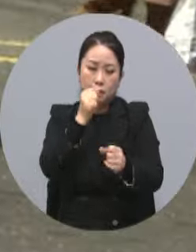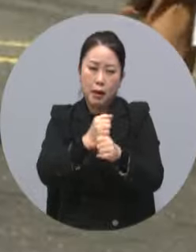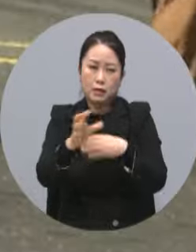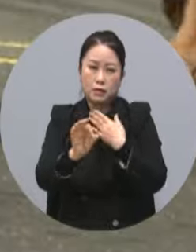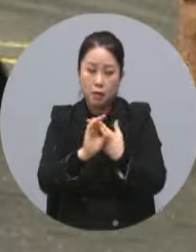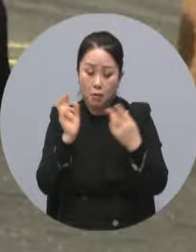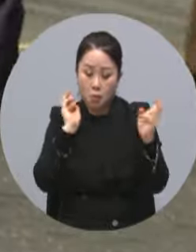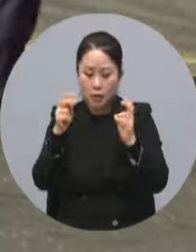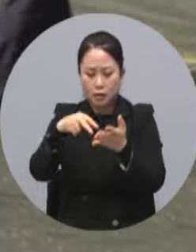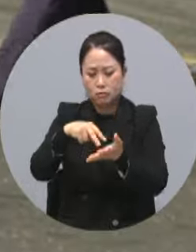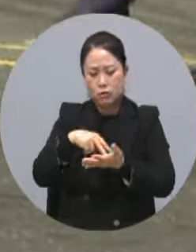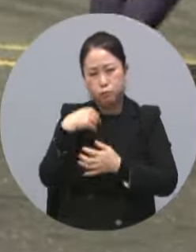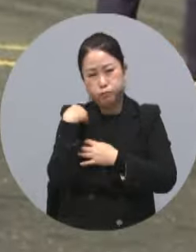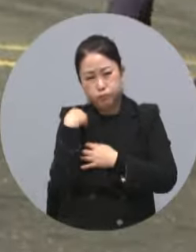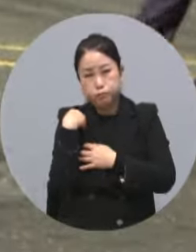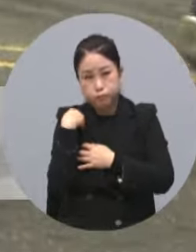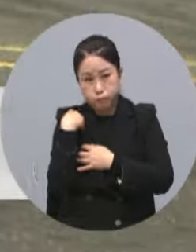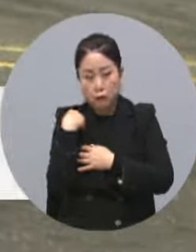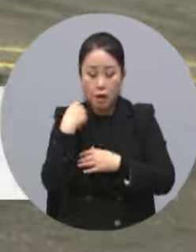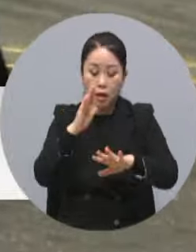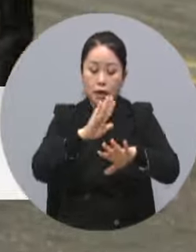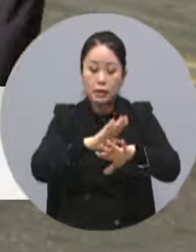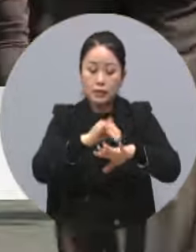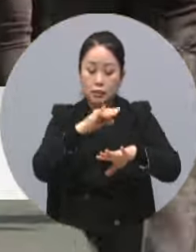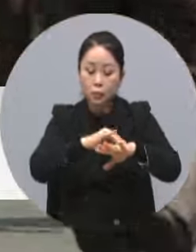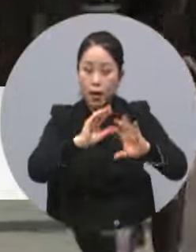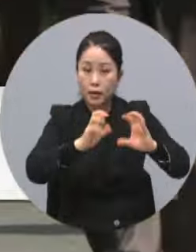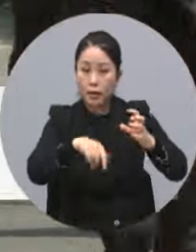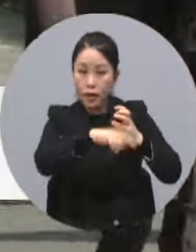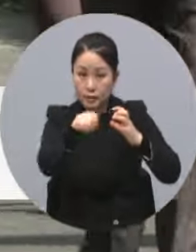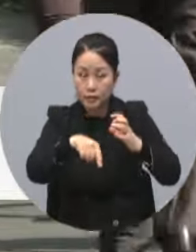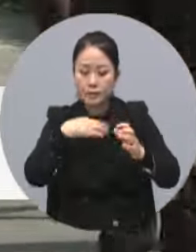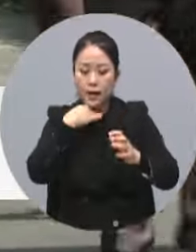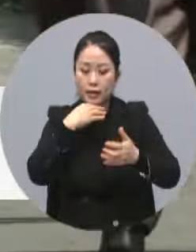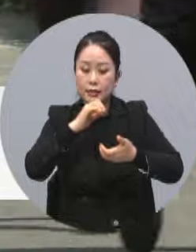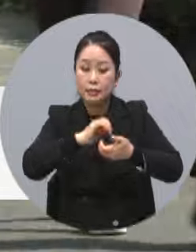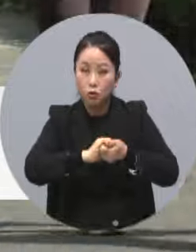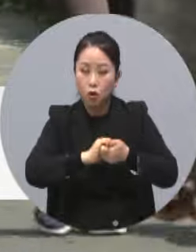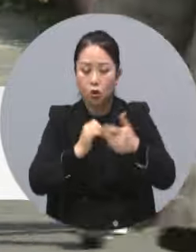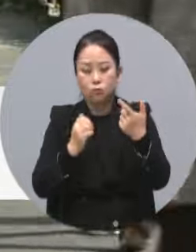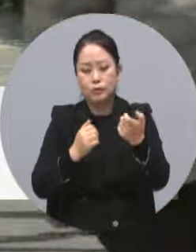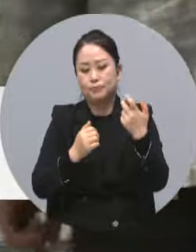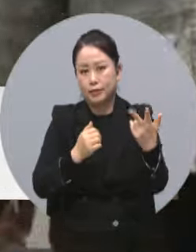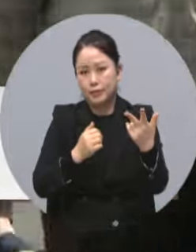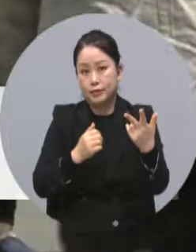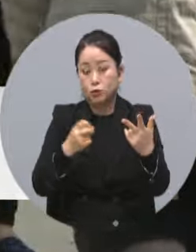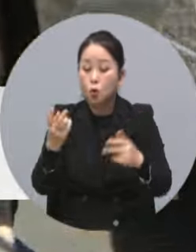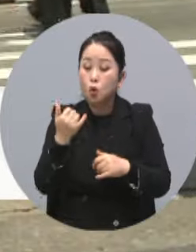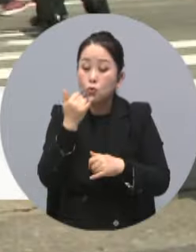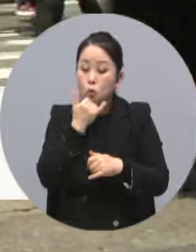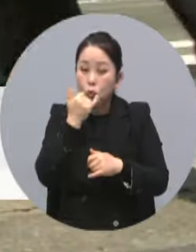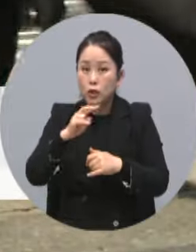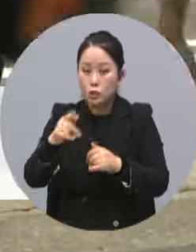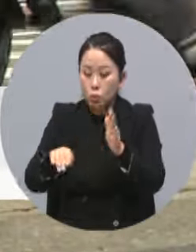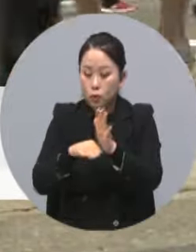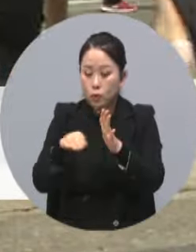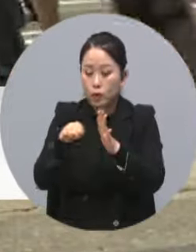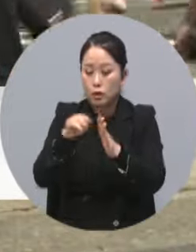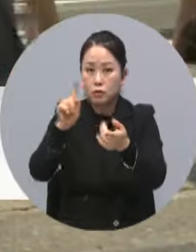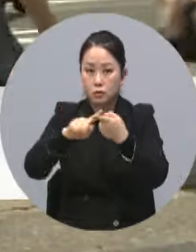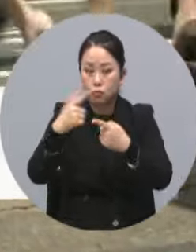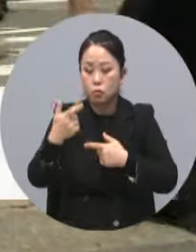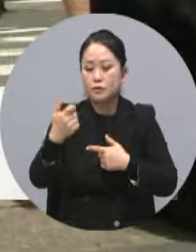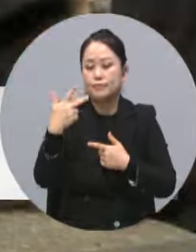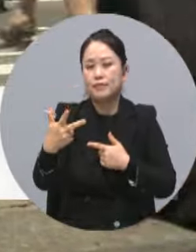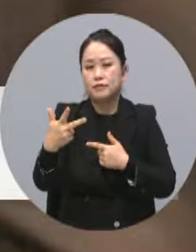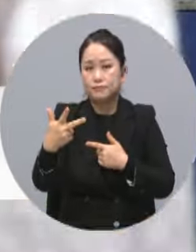수 스웨덴은 지난해 정년을 67세로 연장했고 독일도 단계적으로 6세로 높이기로 하는 등